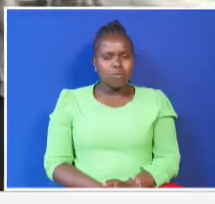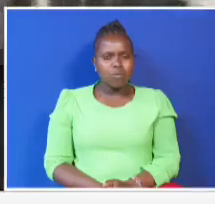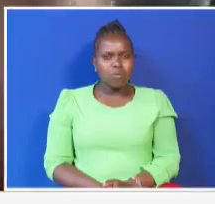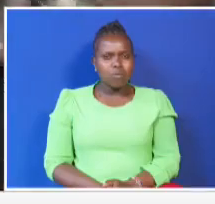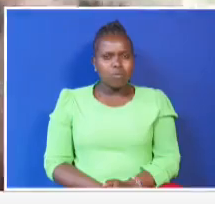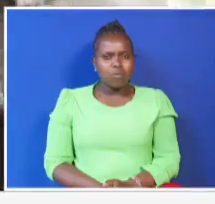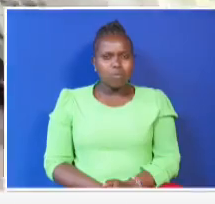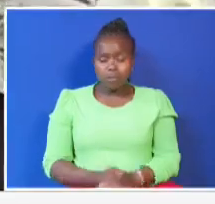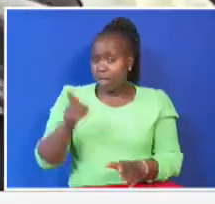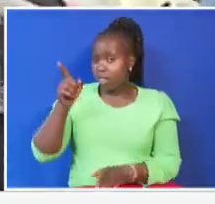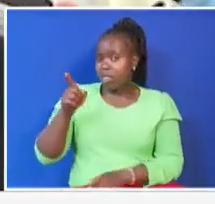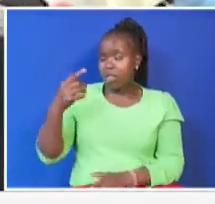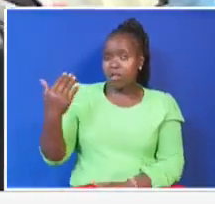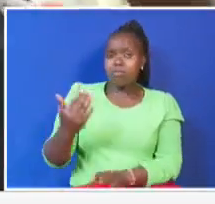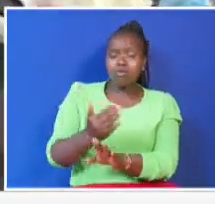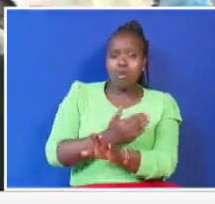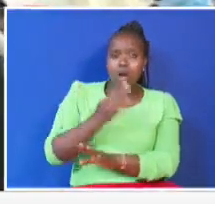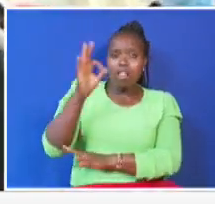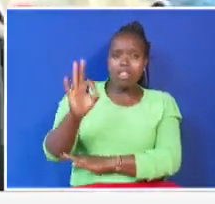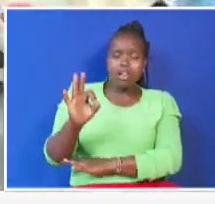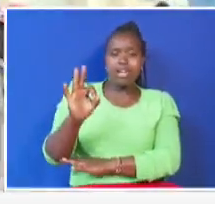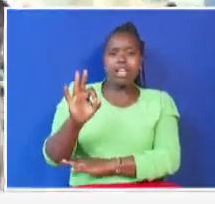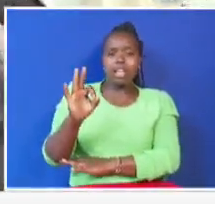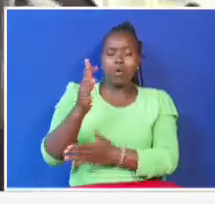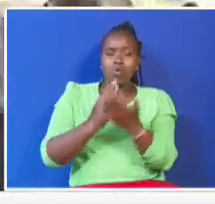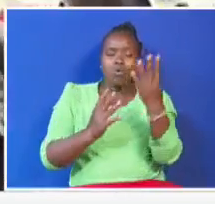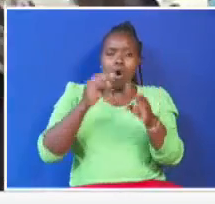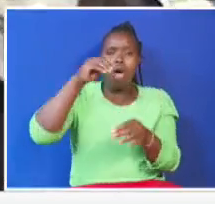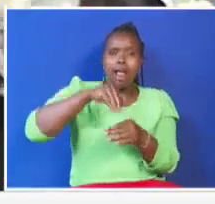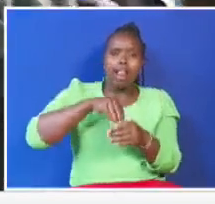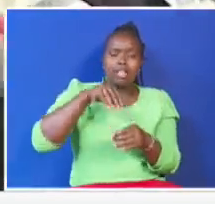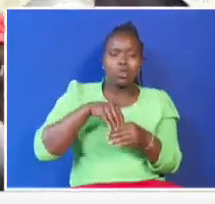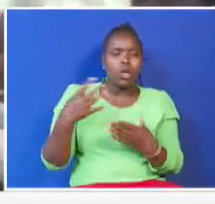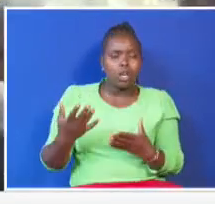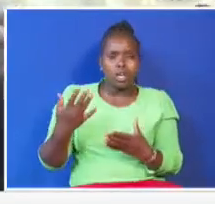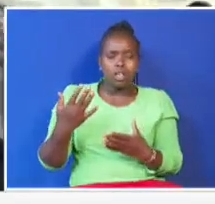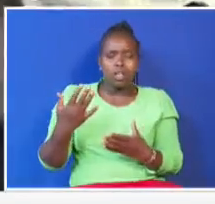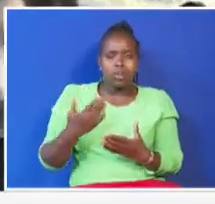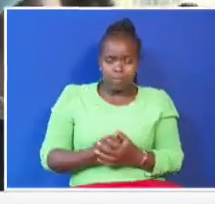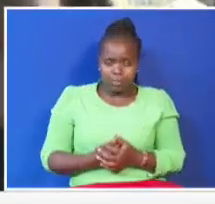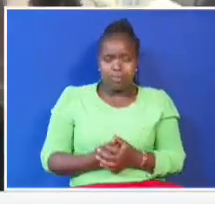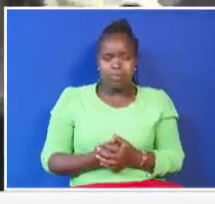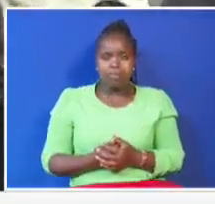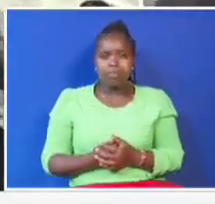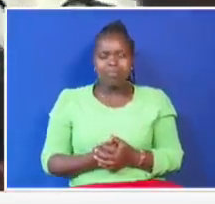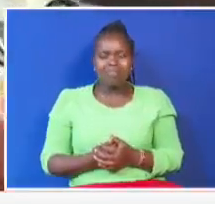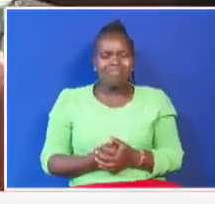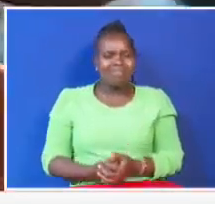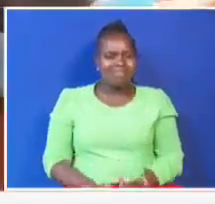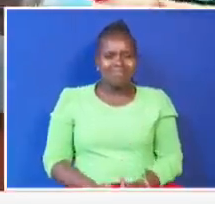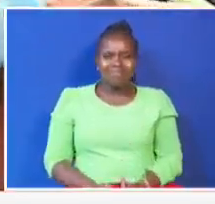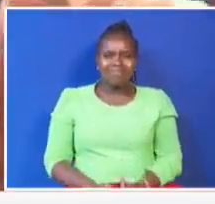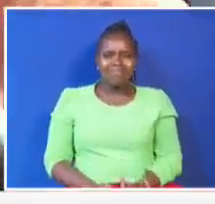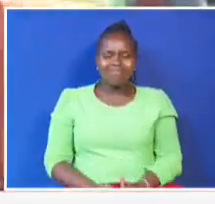It was free and fair election. But what have happened?